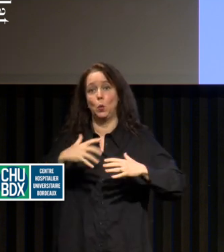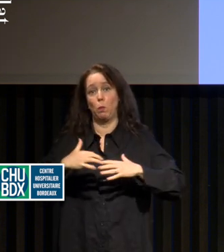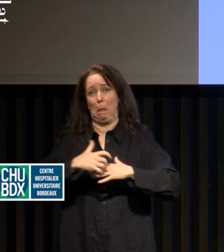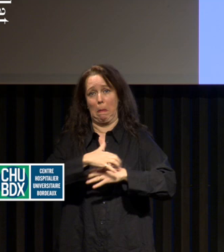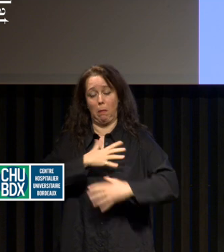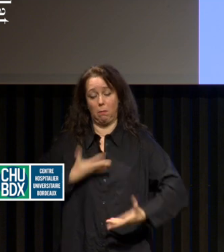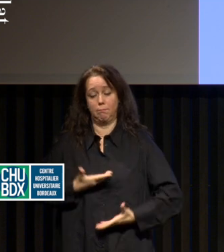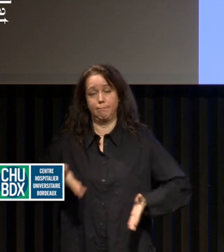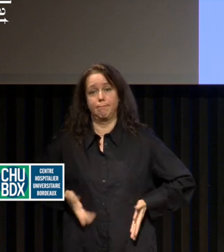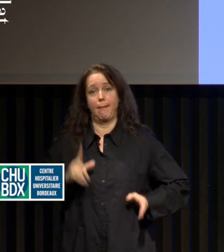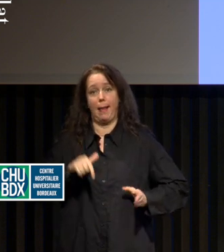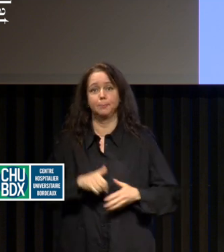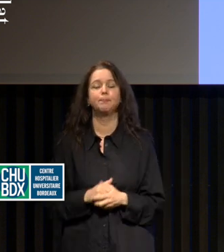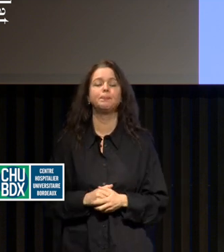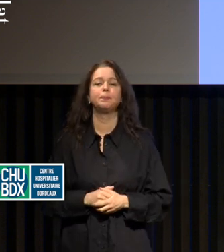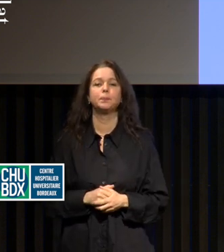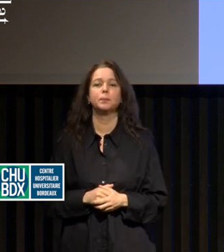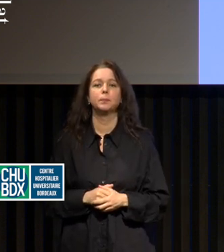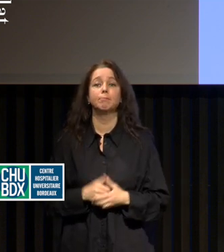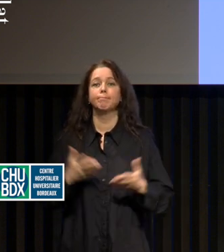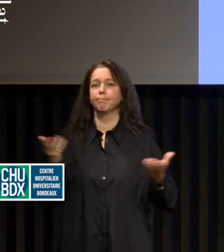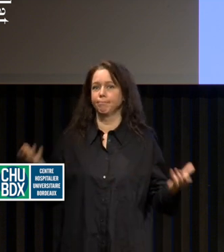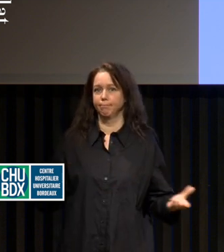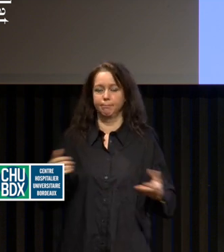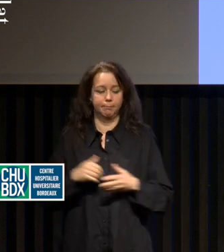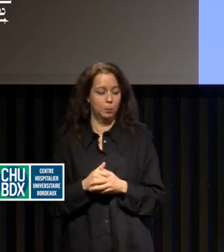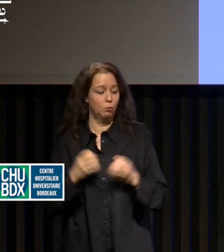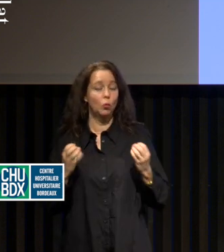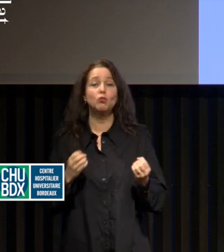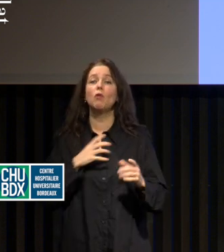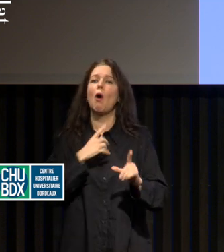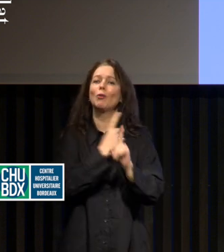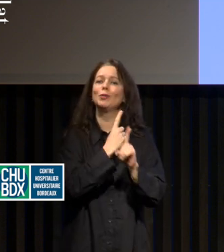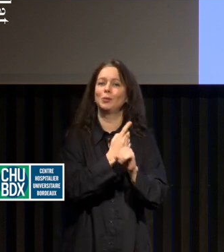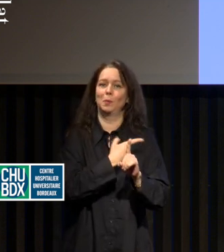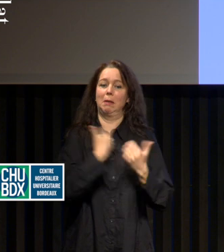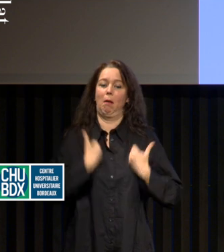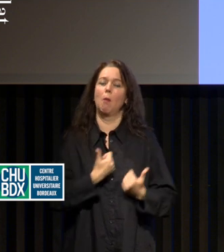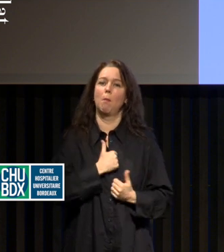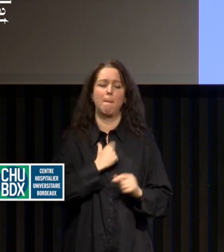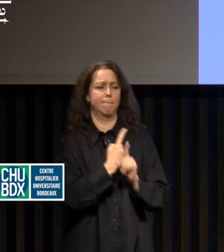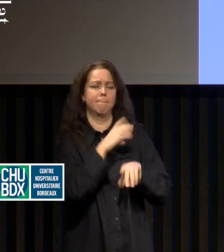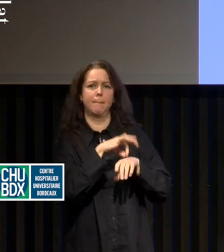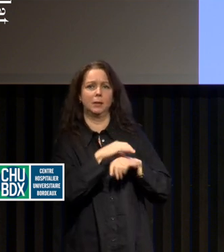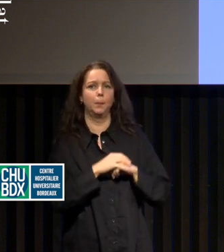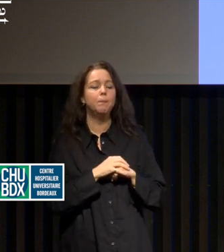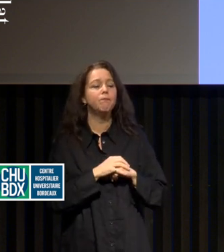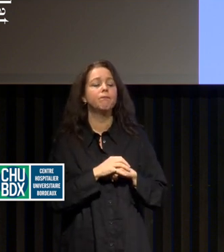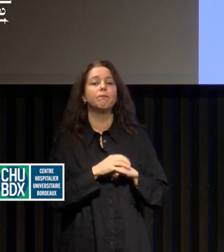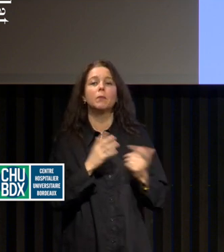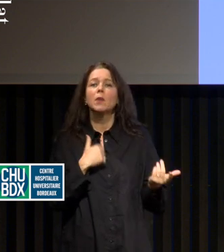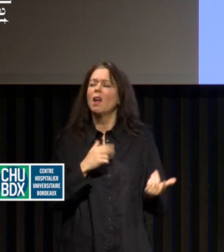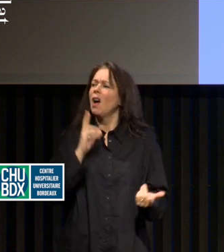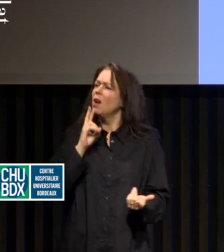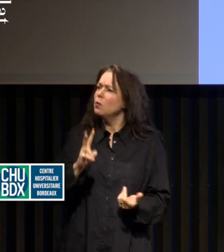Alors, de ce fait, il y a une question qui est souvent posée en consultation, c'est ouais, j'ai vu une super conférence